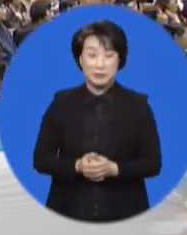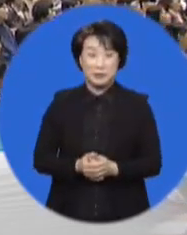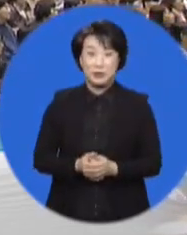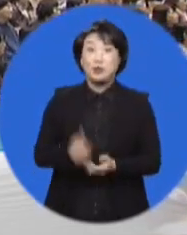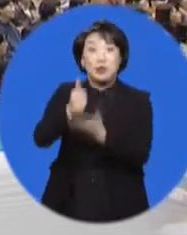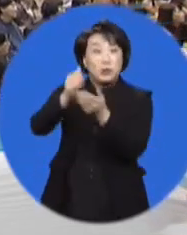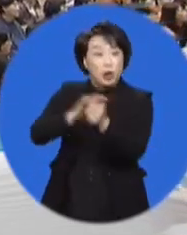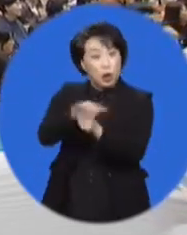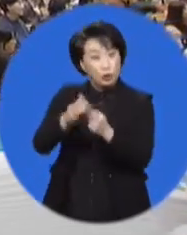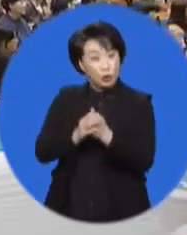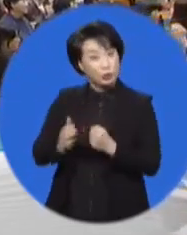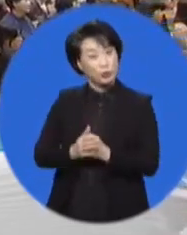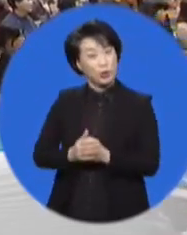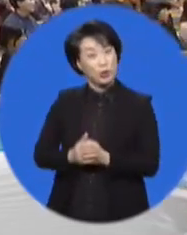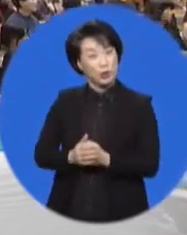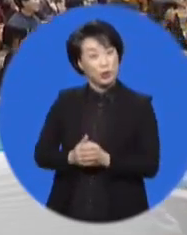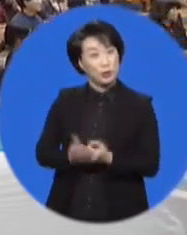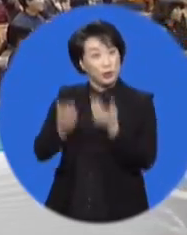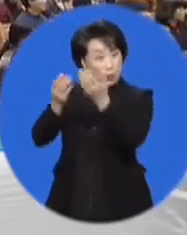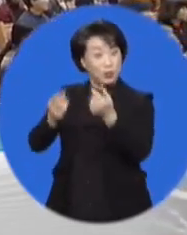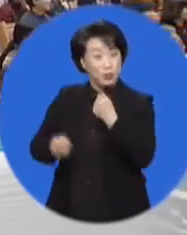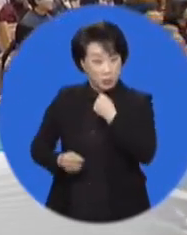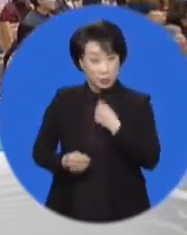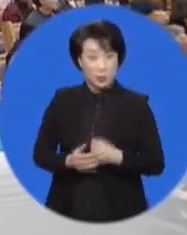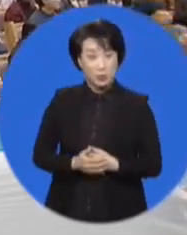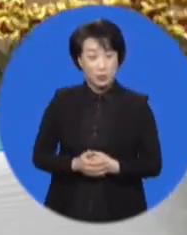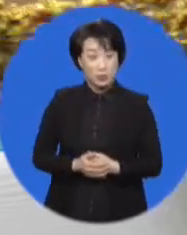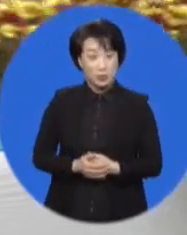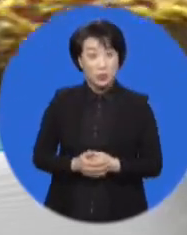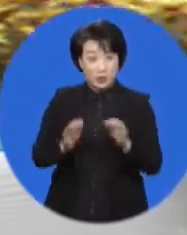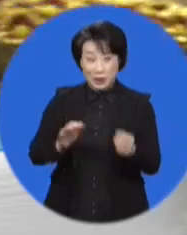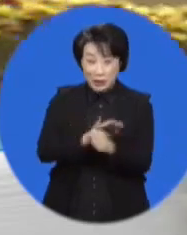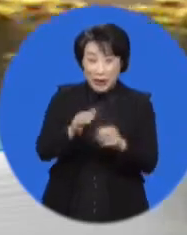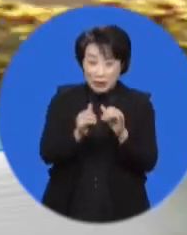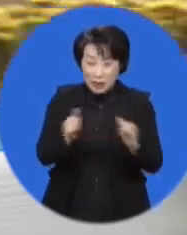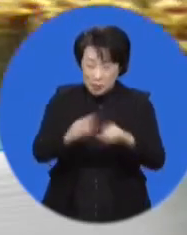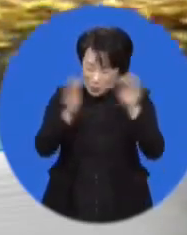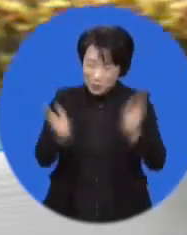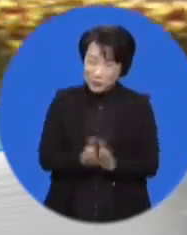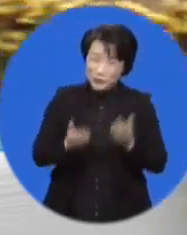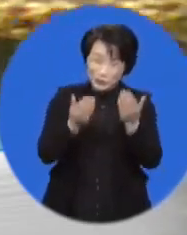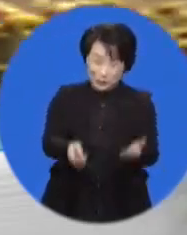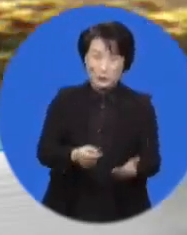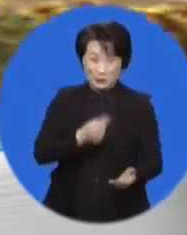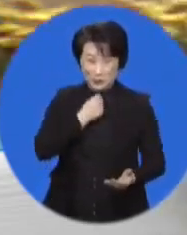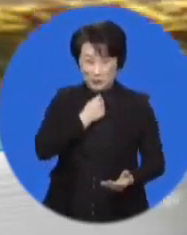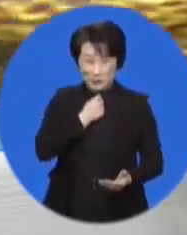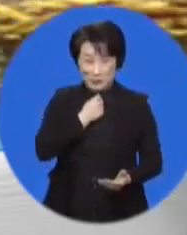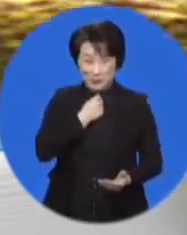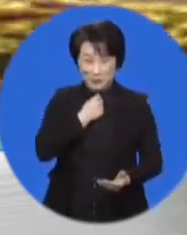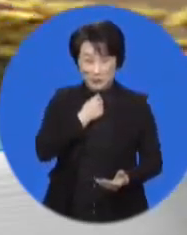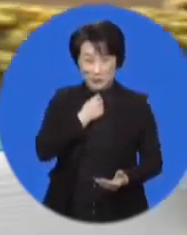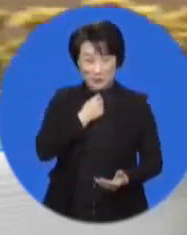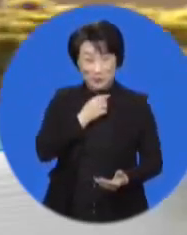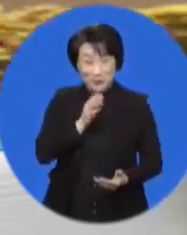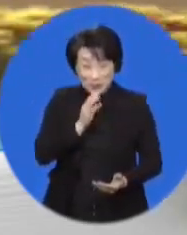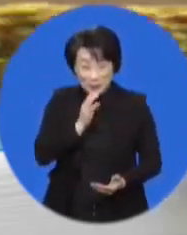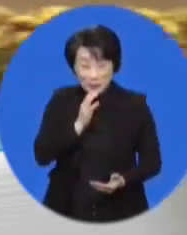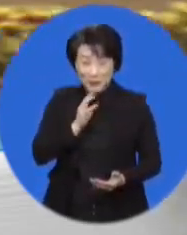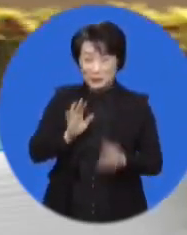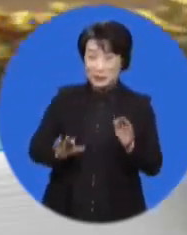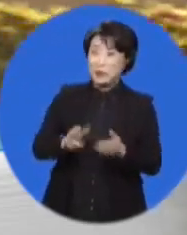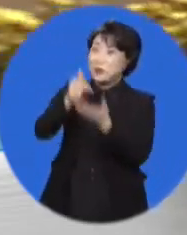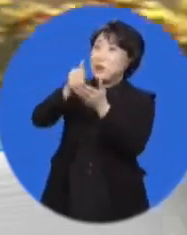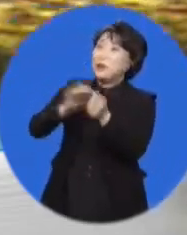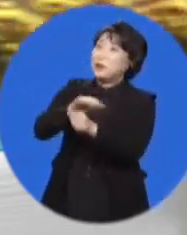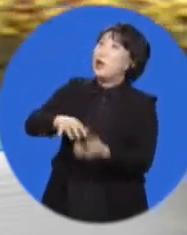네. 주님 사랑하기 때문에 그런 거예요. 응? 사랑하는 사람에게 다 주고 싶으잖아. 응? 근데 주님의